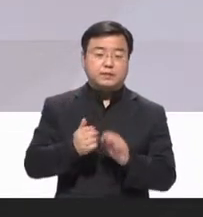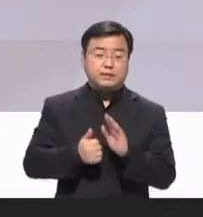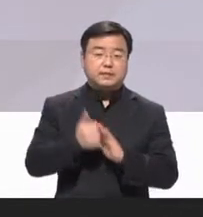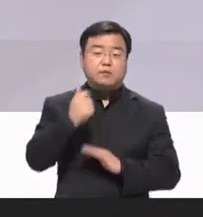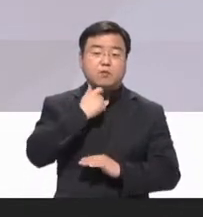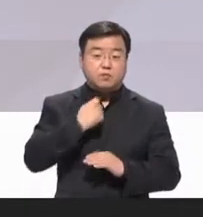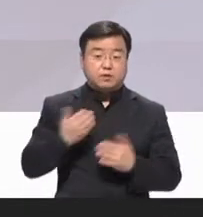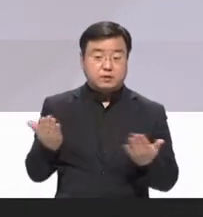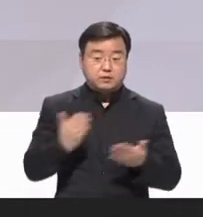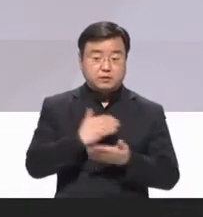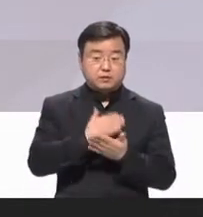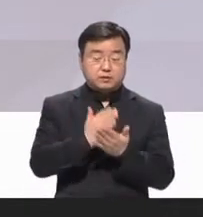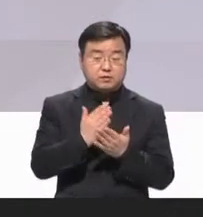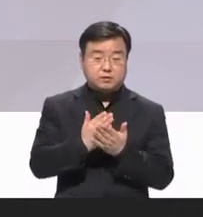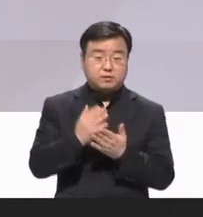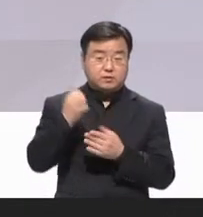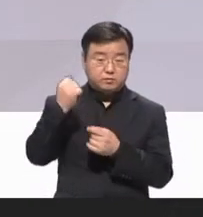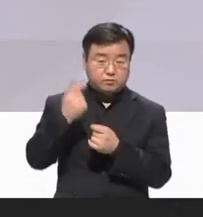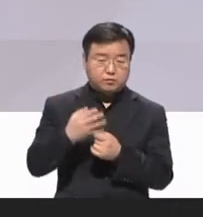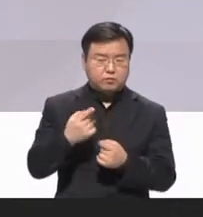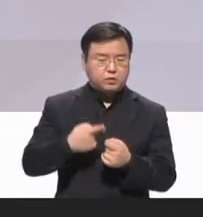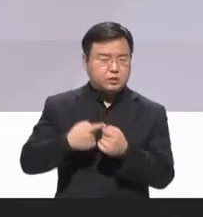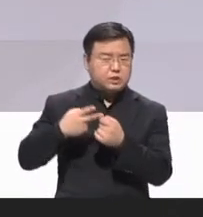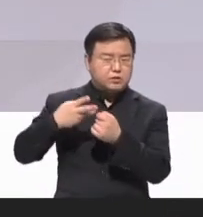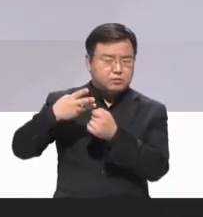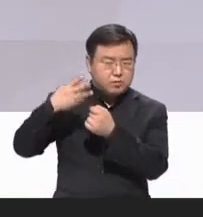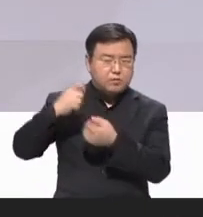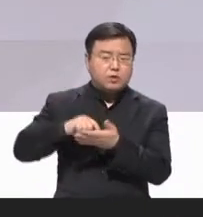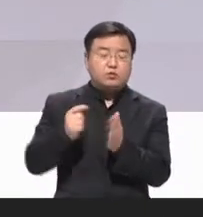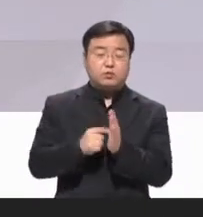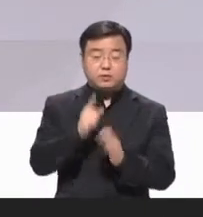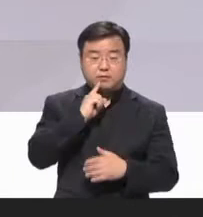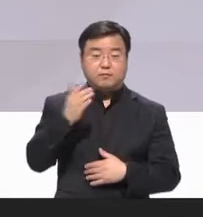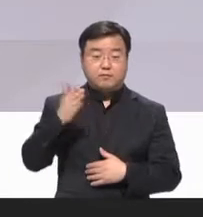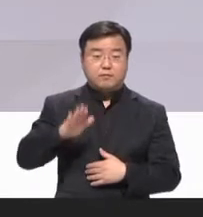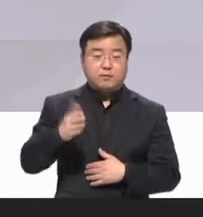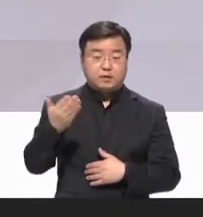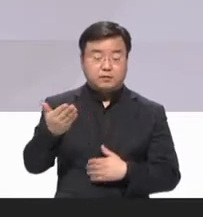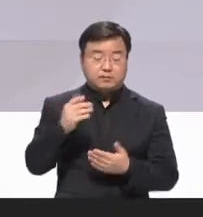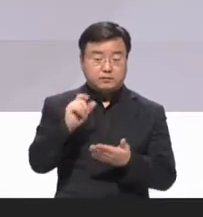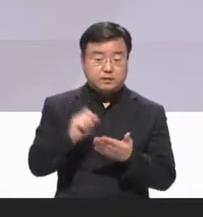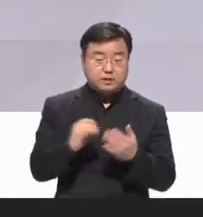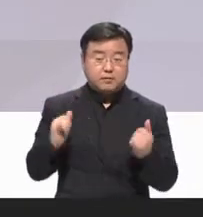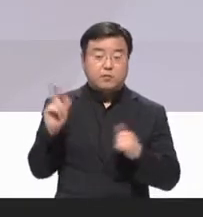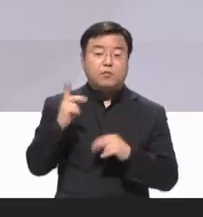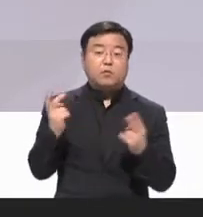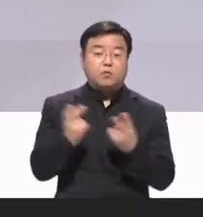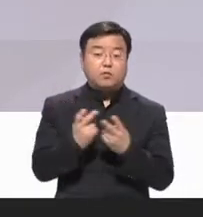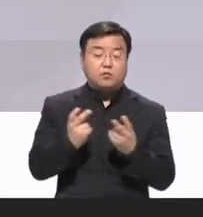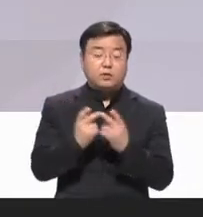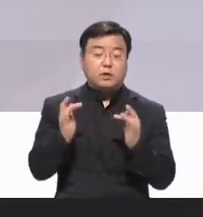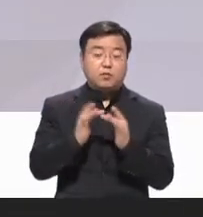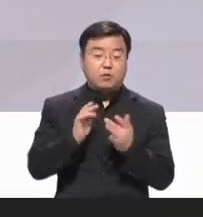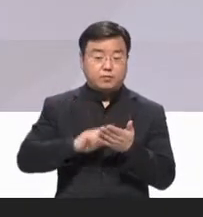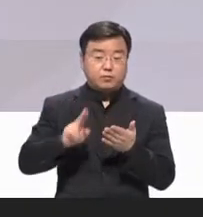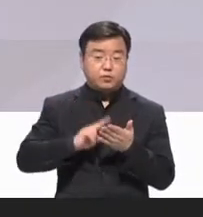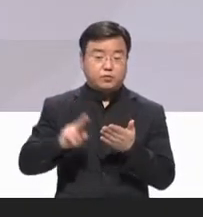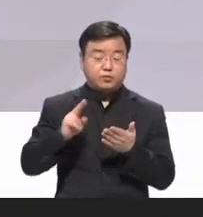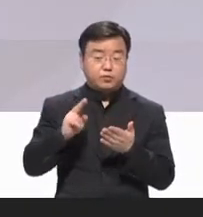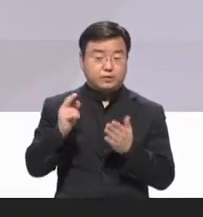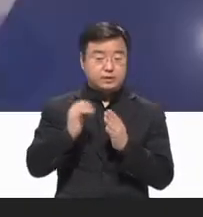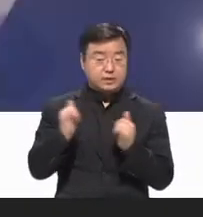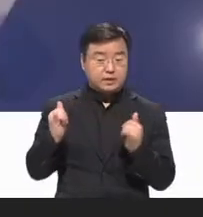순위에 순위에서도 통해 순위권을 찾을 정도 넣어요 어 작가님은 일단 어떻게 uf 은 작가가 됐는지에 매 좀